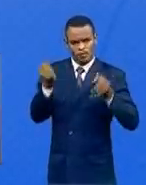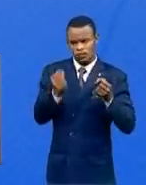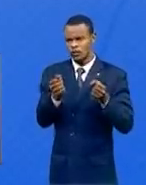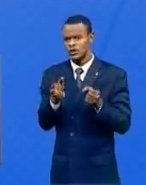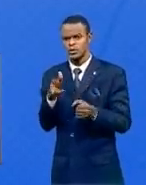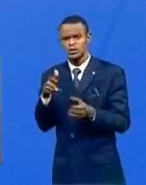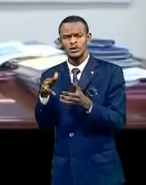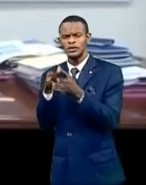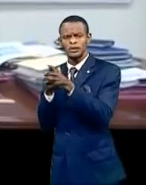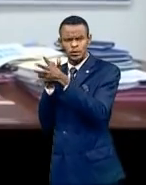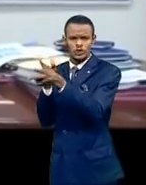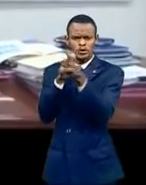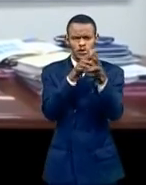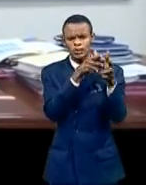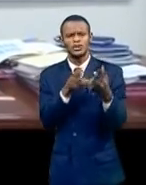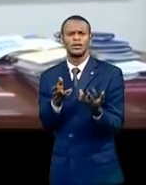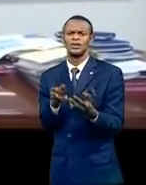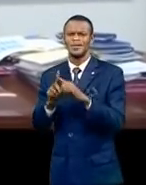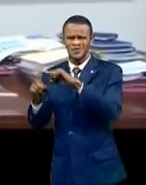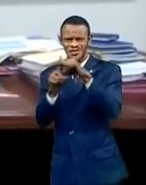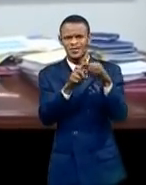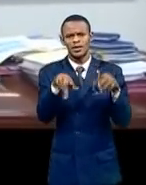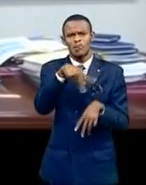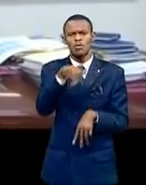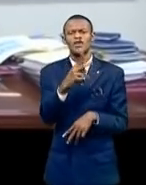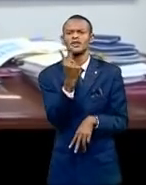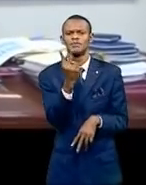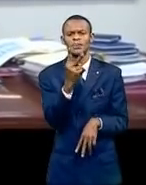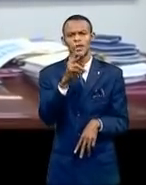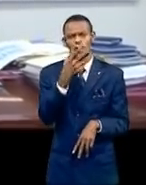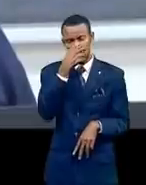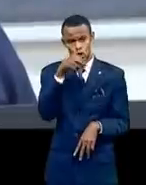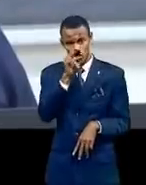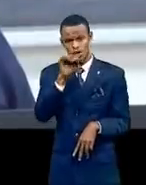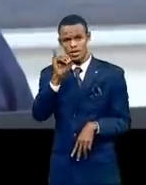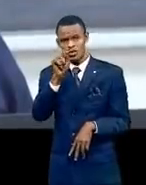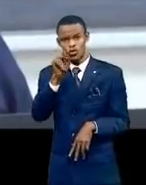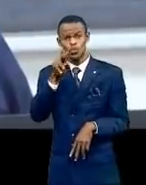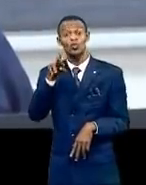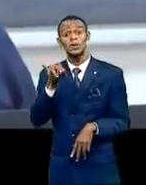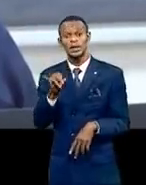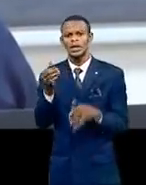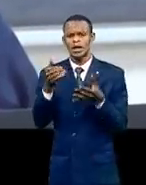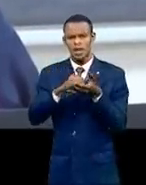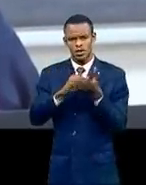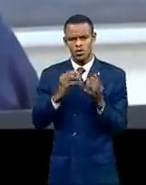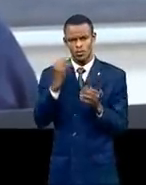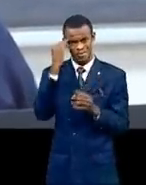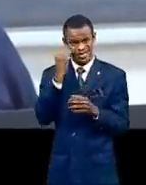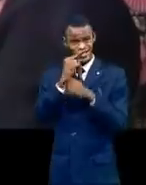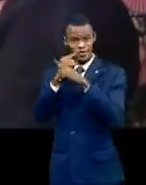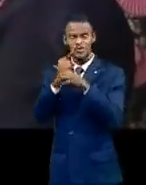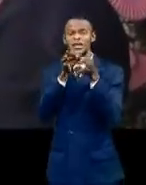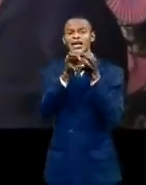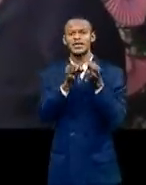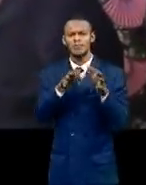Nord Kivu et de l'Ituri. Il a donné les détails au gouvernement de l'incident survenu mercredi dernier sur la route